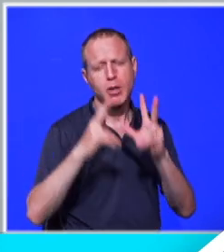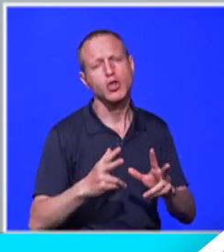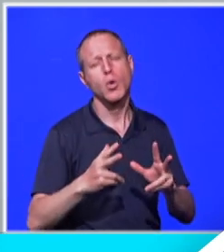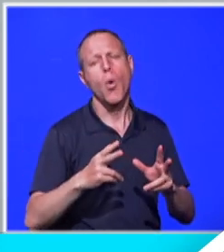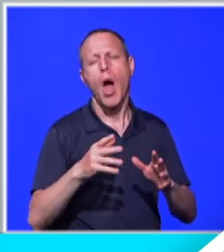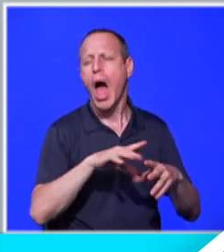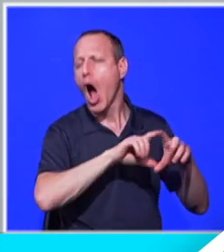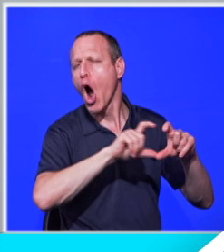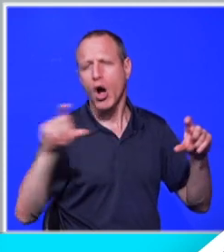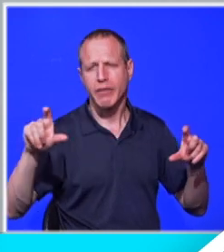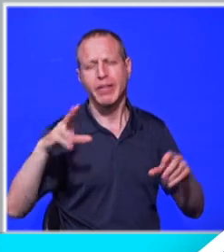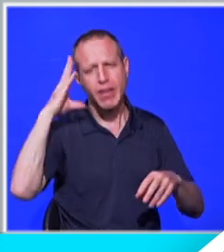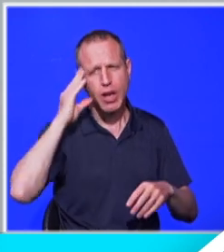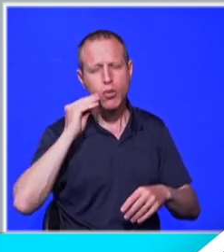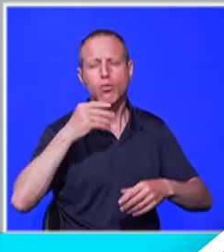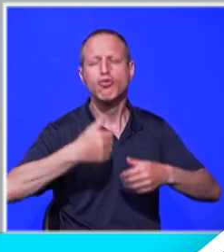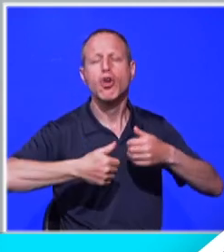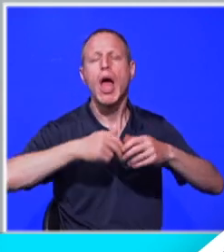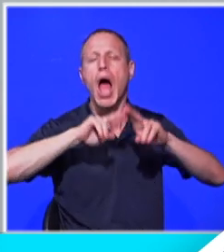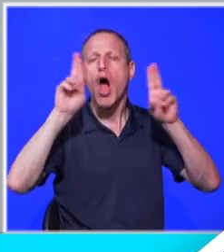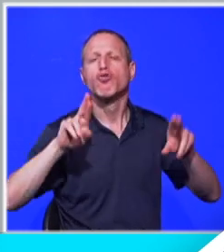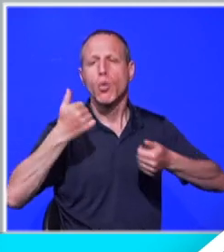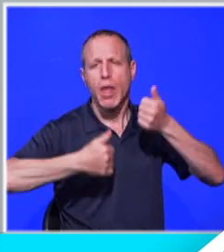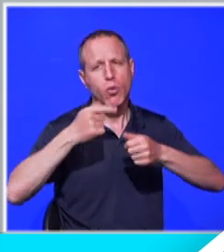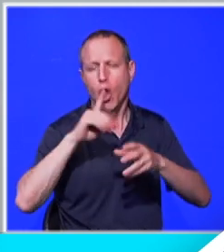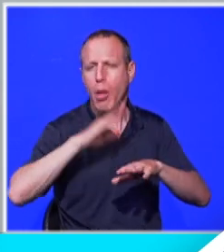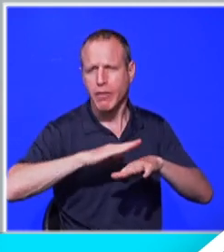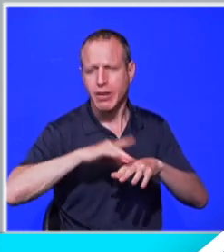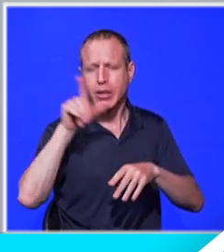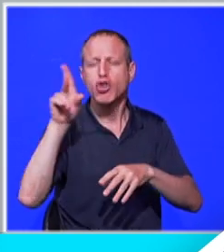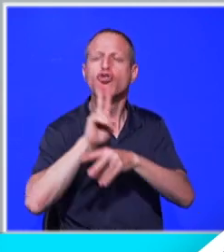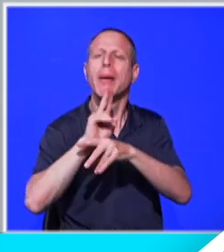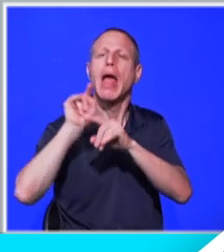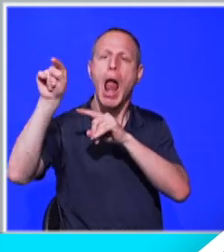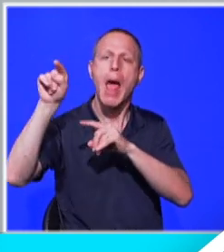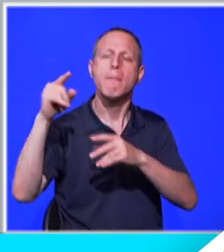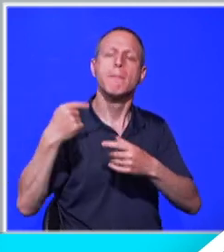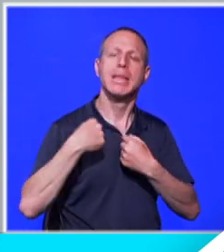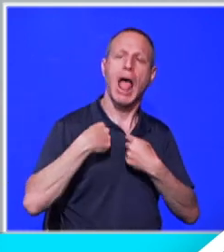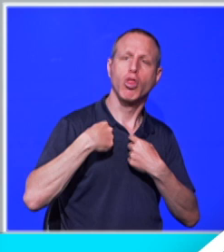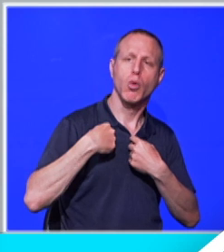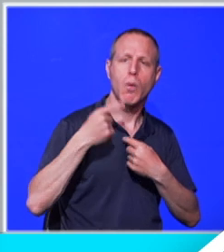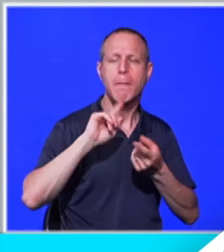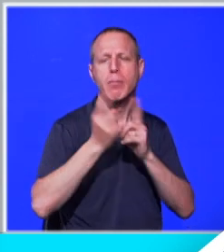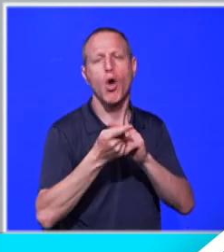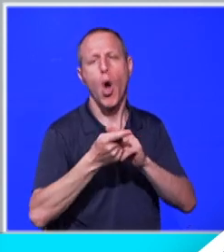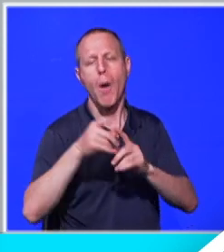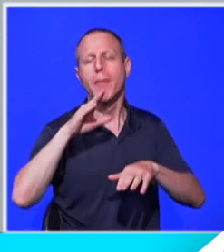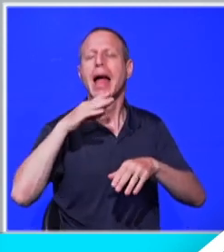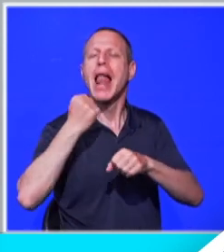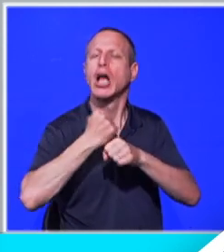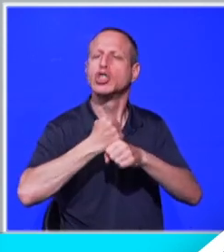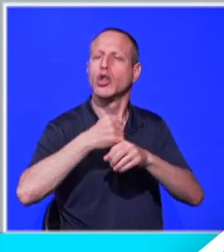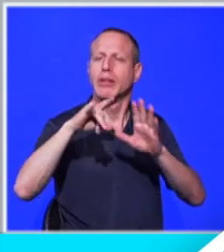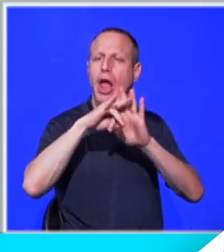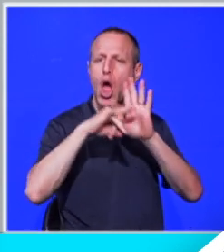נהנו מזה שרשות התחרות פשוט לא מתפקדת. היא שומרת עליהם מפנינו, במקום למלות את תפקידה בחוק, לאכוף את החוק,